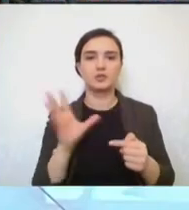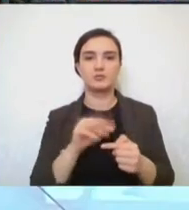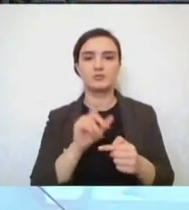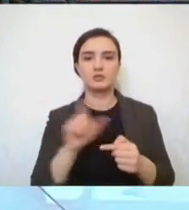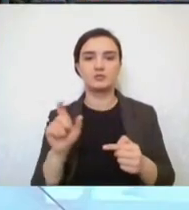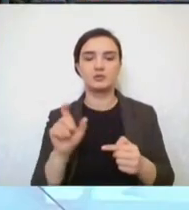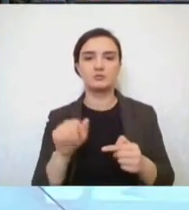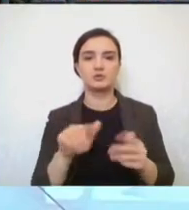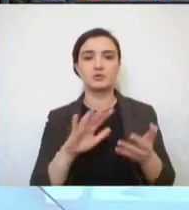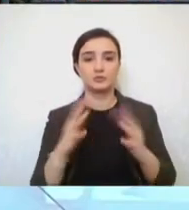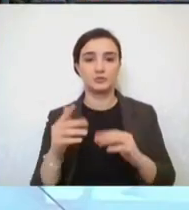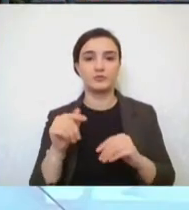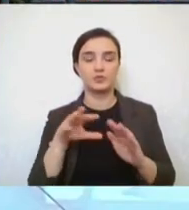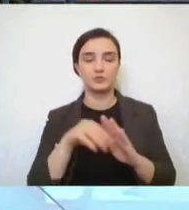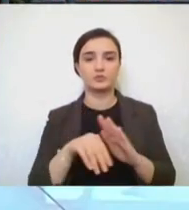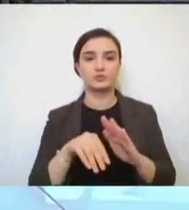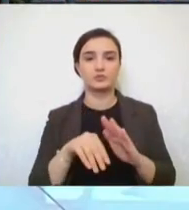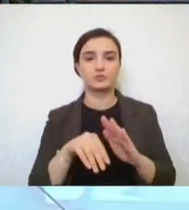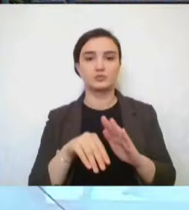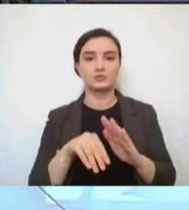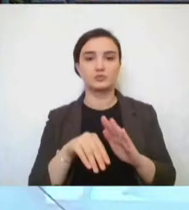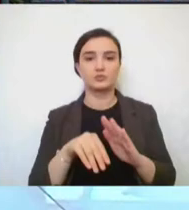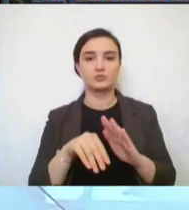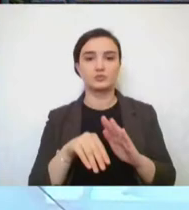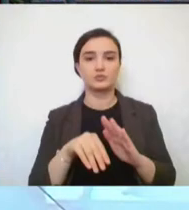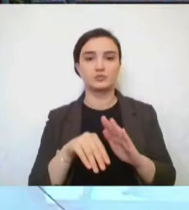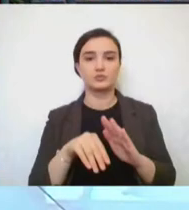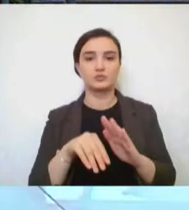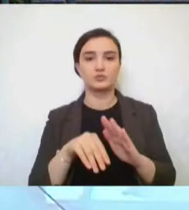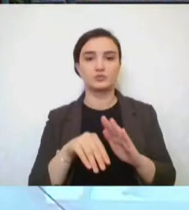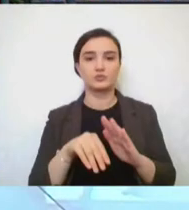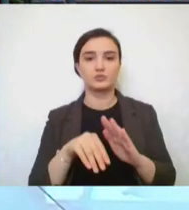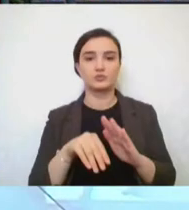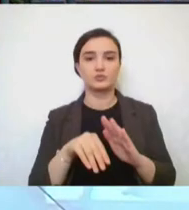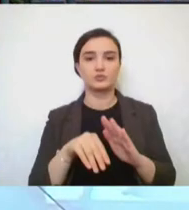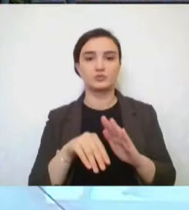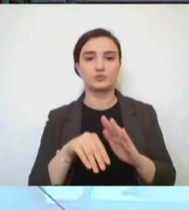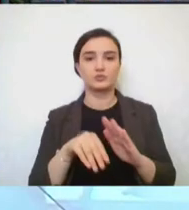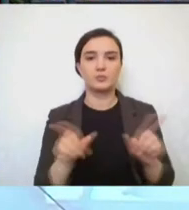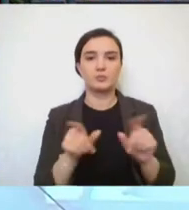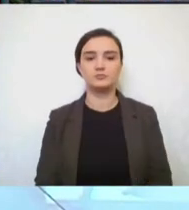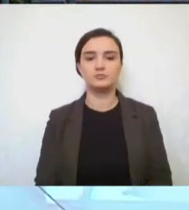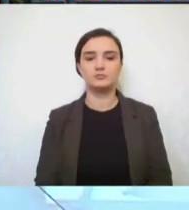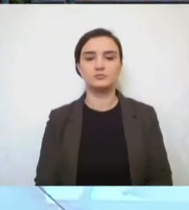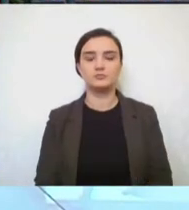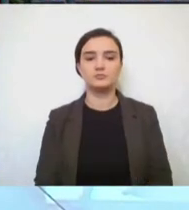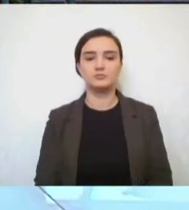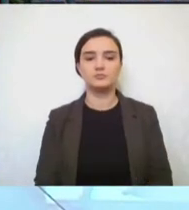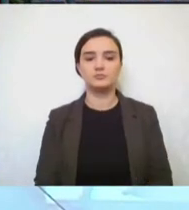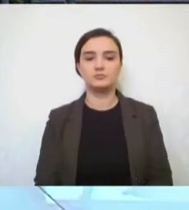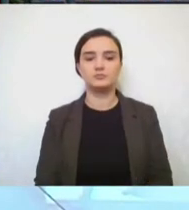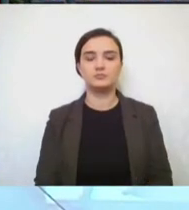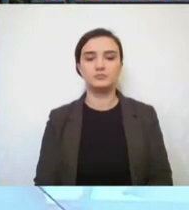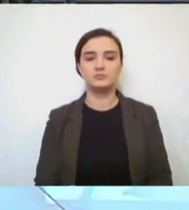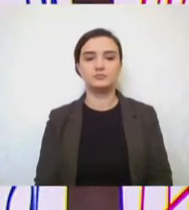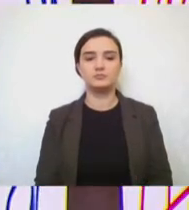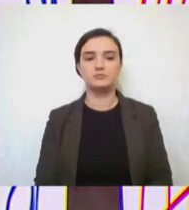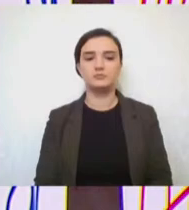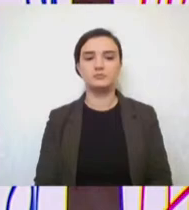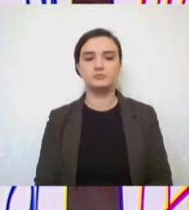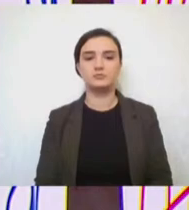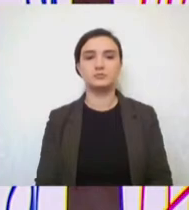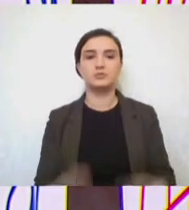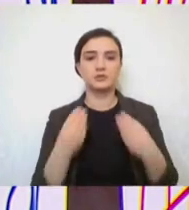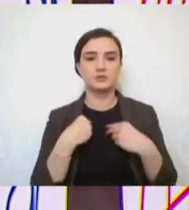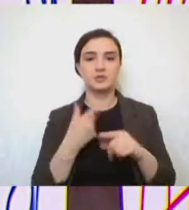შემთხვევაში კომბინაციაში ისეთ პროდუქტებთან, როგორიც არის A-ვიტამინის შემცველი, გვაძლევს ძალიან კარგ შედეგს. რომელია? ეს